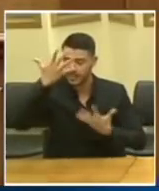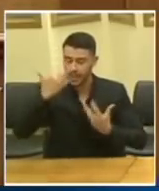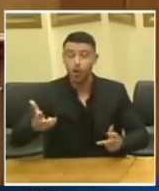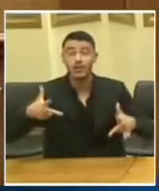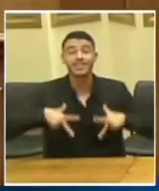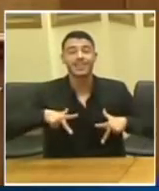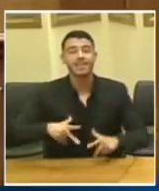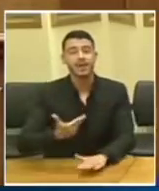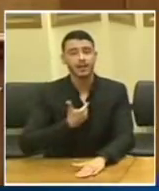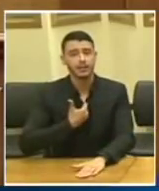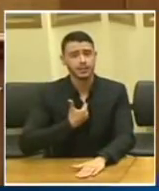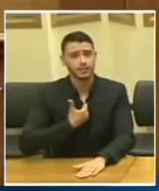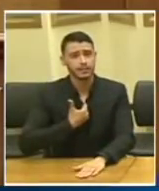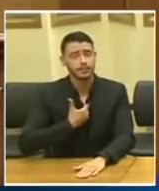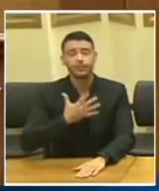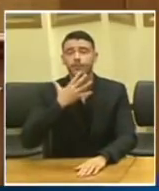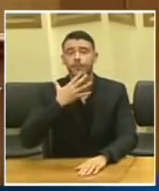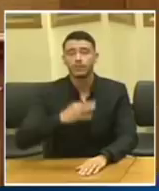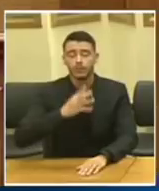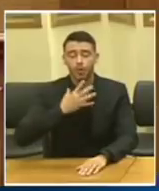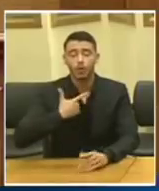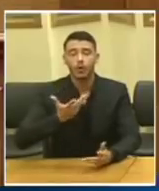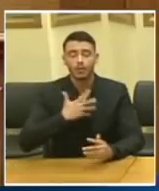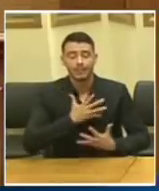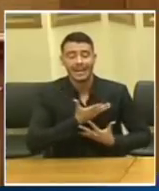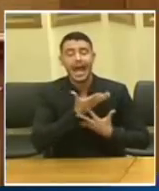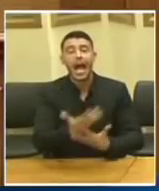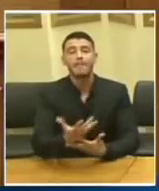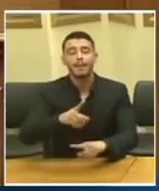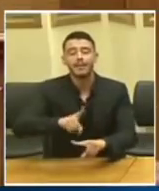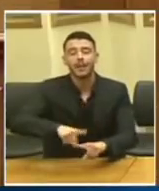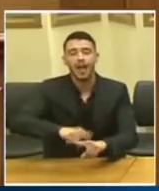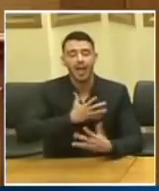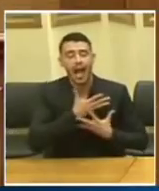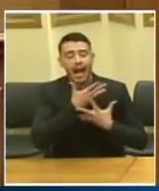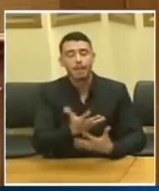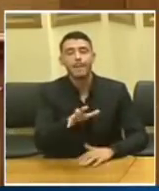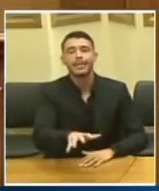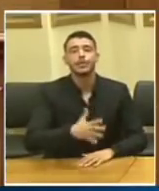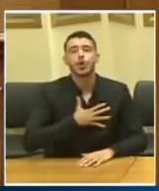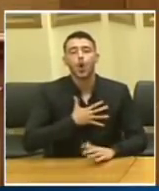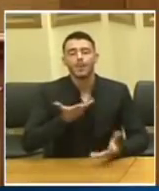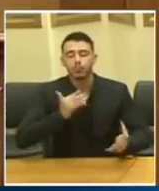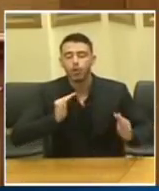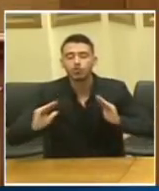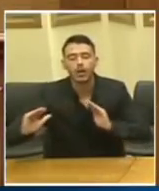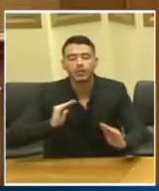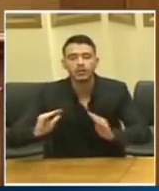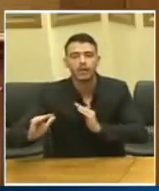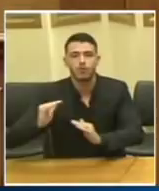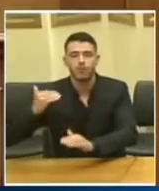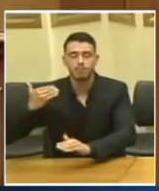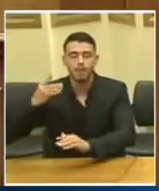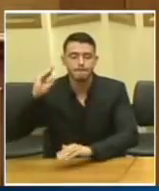γιατί πιστεύω ότι ο πατριωτισμός είναι να προστατεύουμε την ιστορική και πολιτισμική μας κληρονομιά και